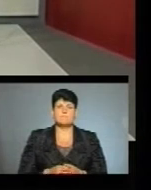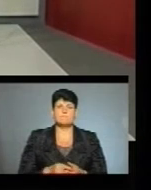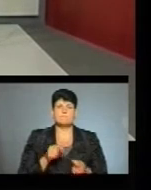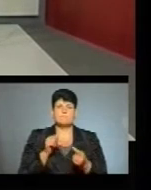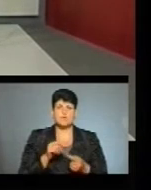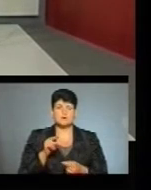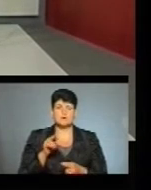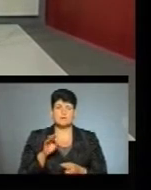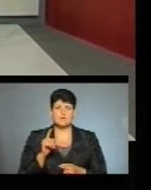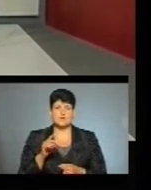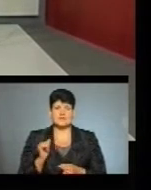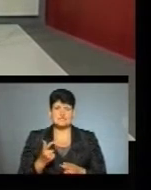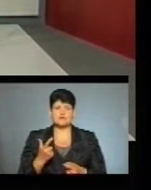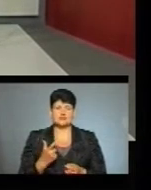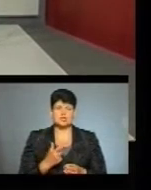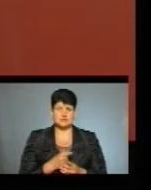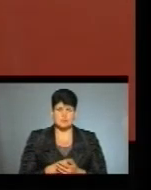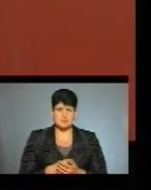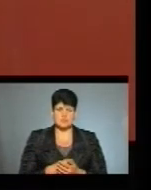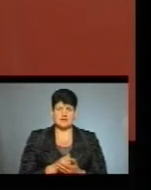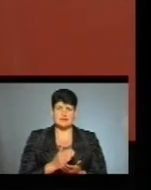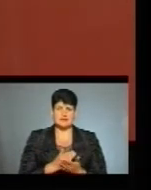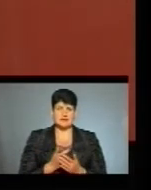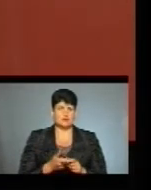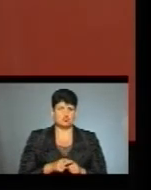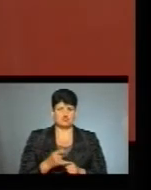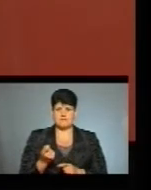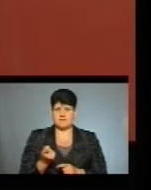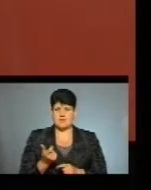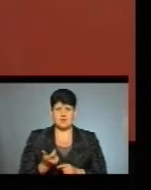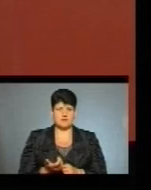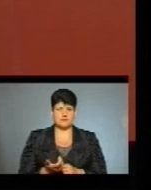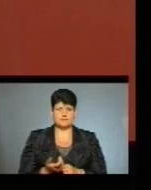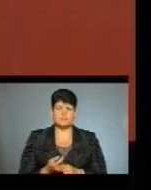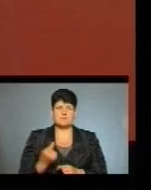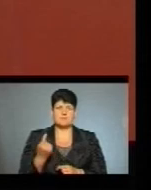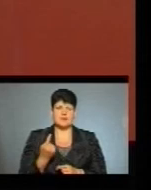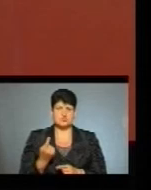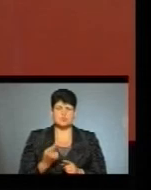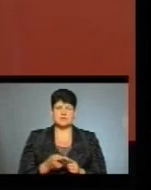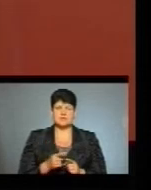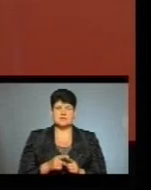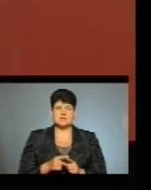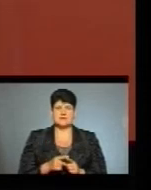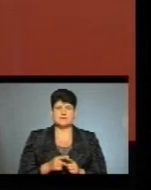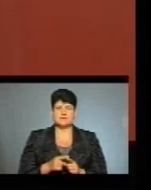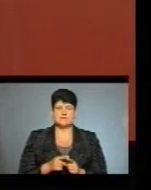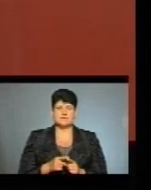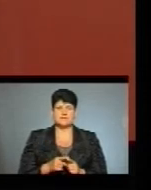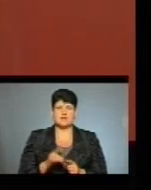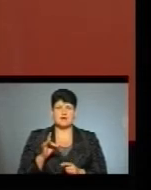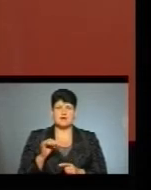протипоказів до самого щеплення є дуже мало. Дуже мало. Найперше, це є реакція на